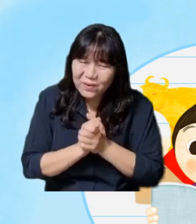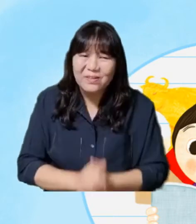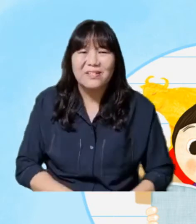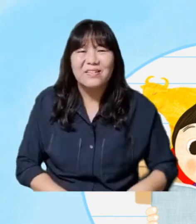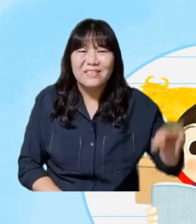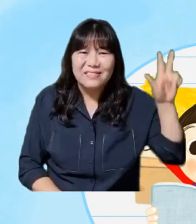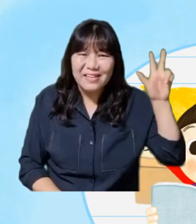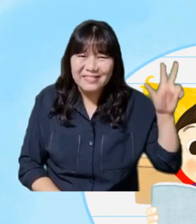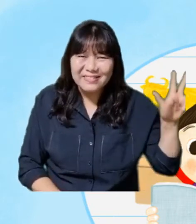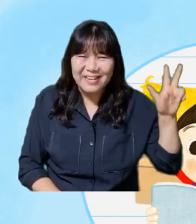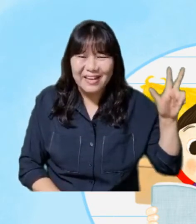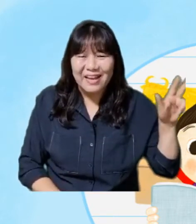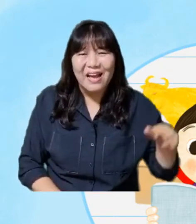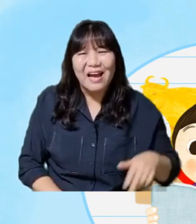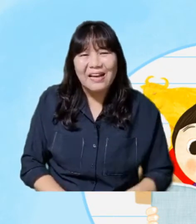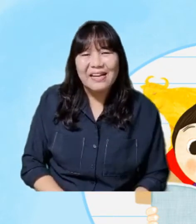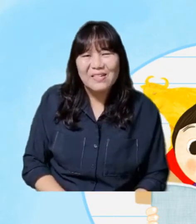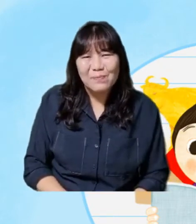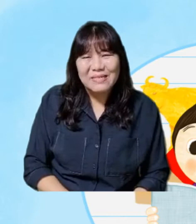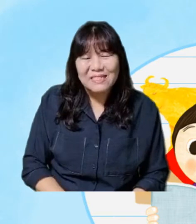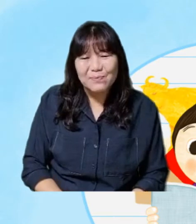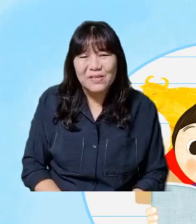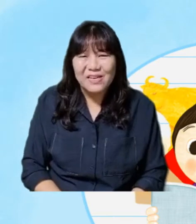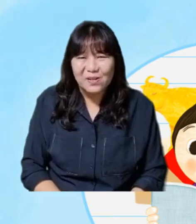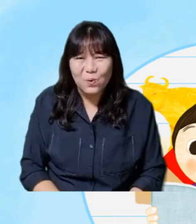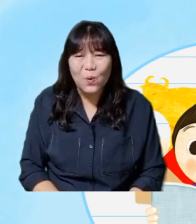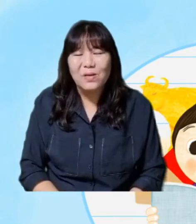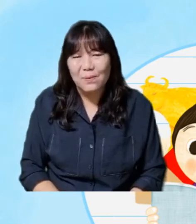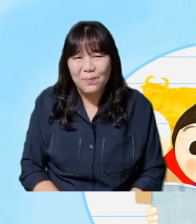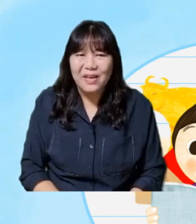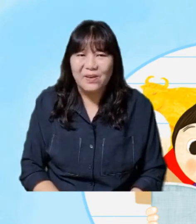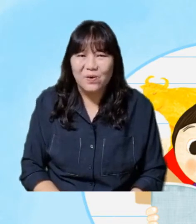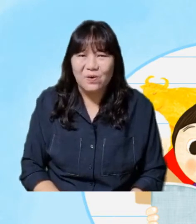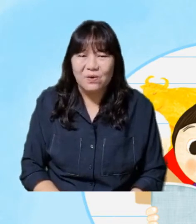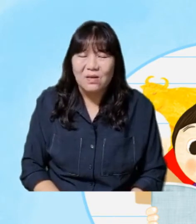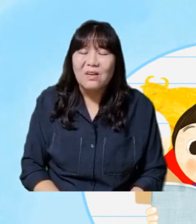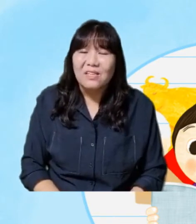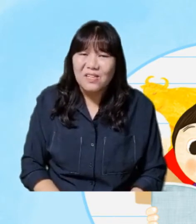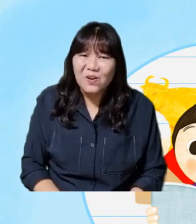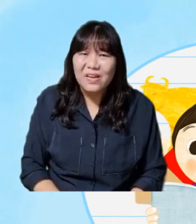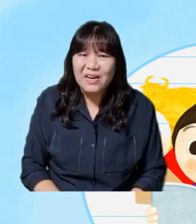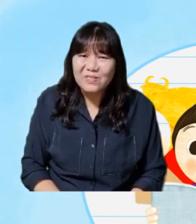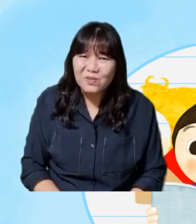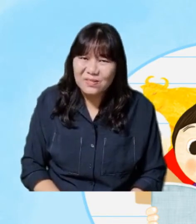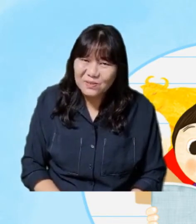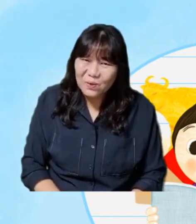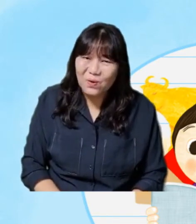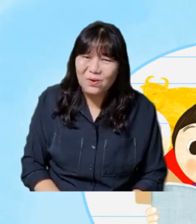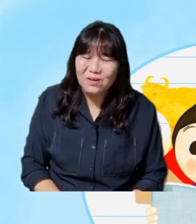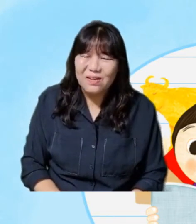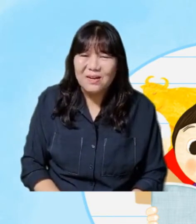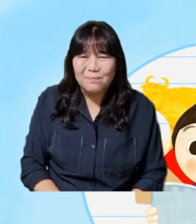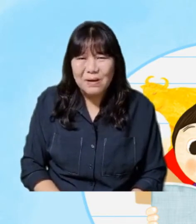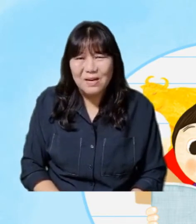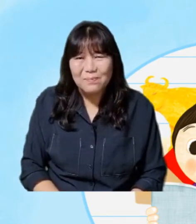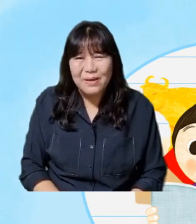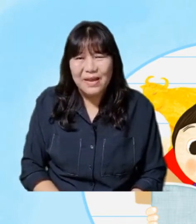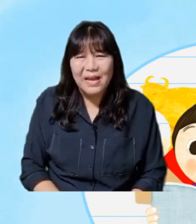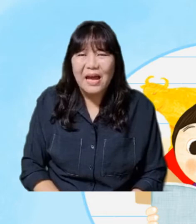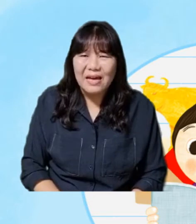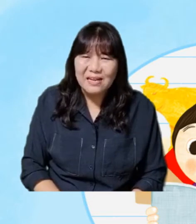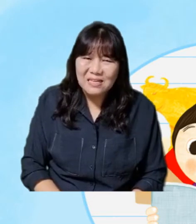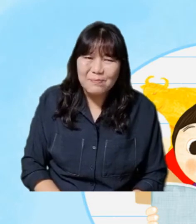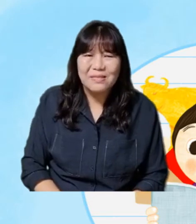기도해요. 셋째, 하나님 말씀을 읽고 예배해요. 이렇게 할 수 있죠?